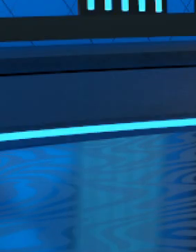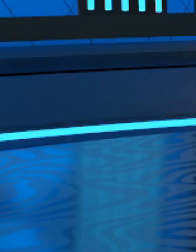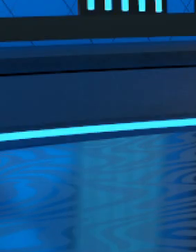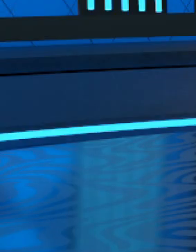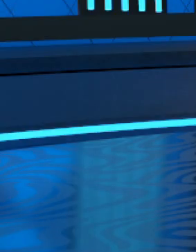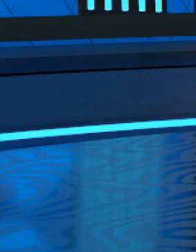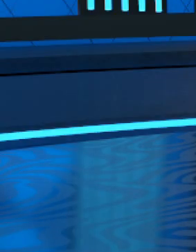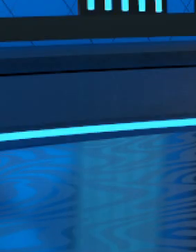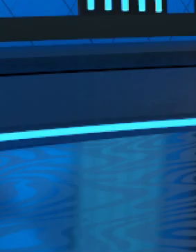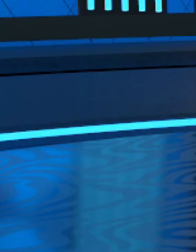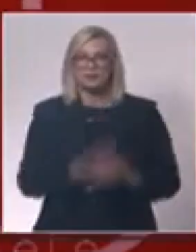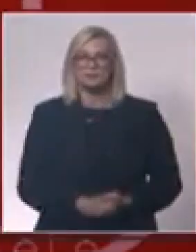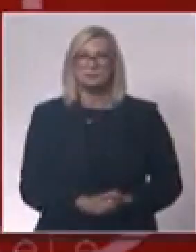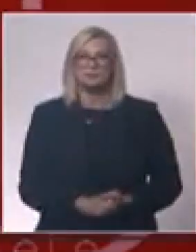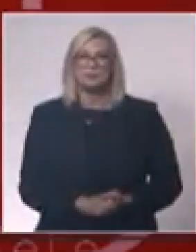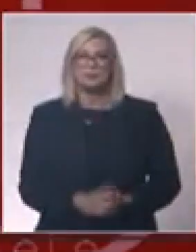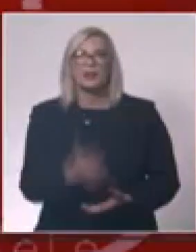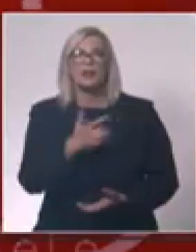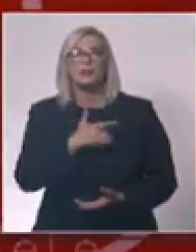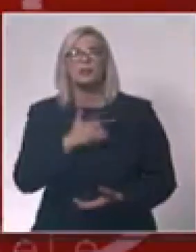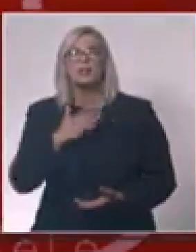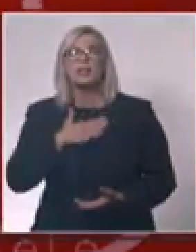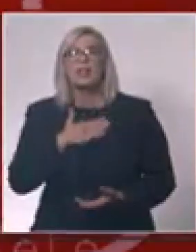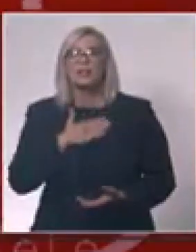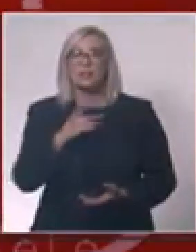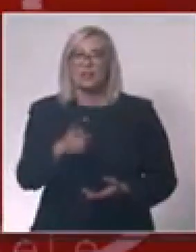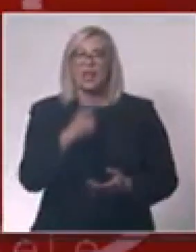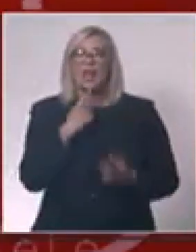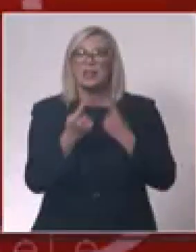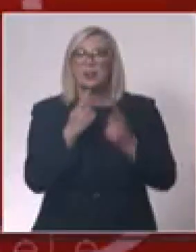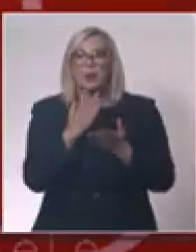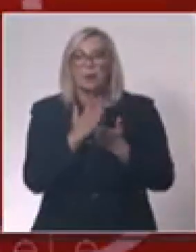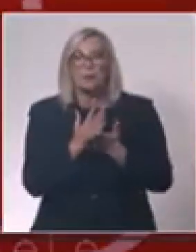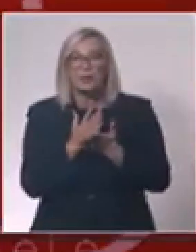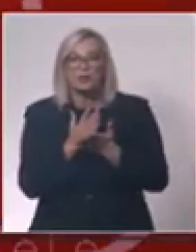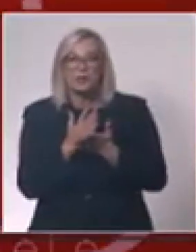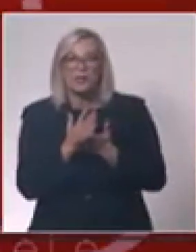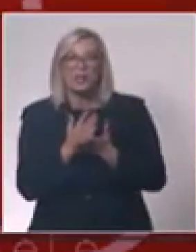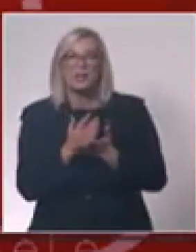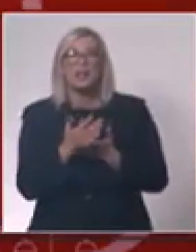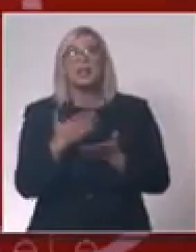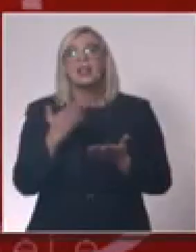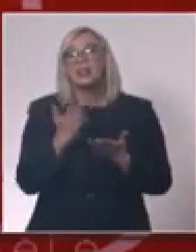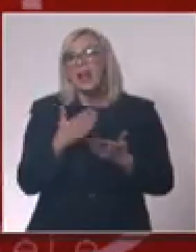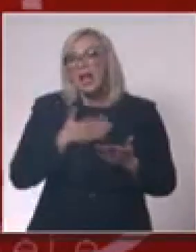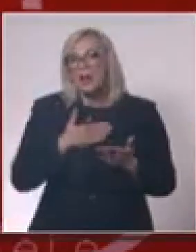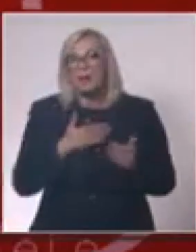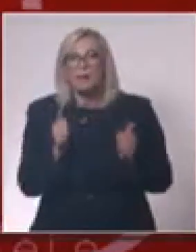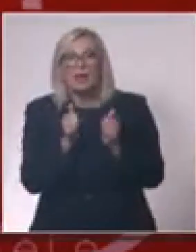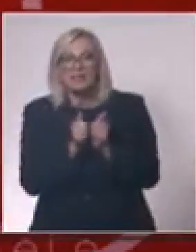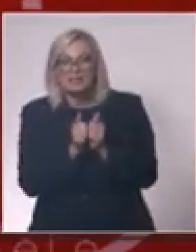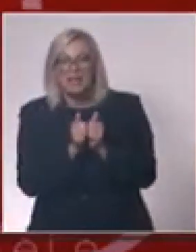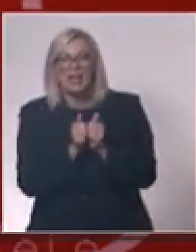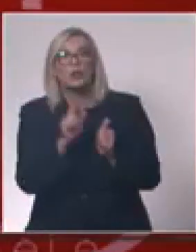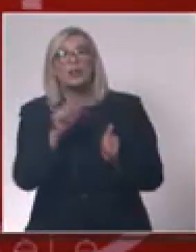се приоритетите на двете земји? Во срцето на нашите разговори беше разбирањето дека споделуваме многу повеќе од заедничка